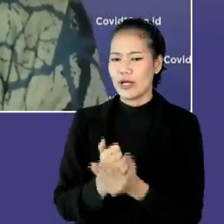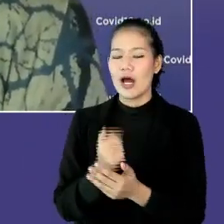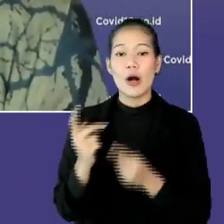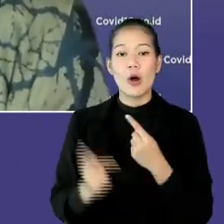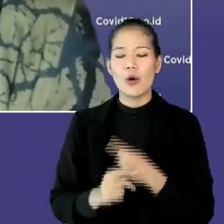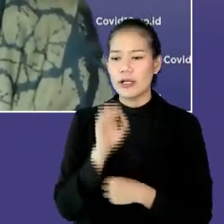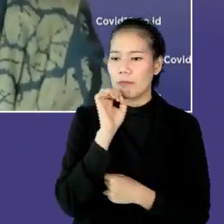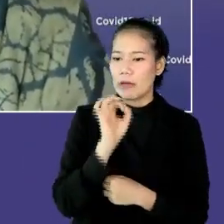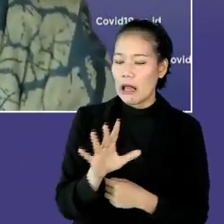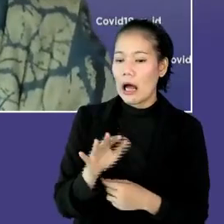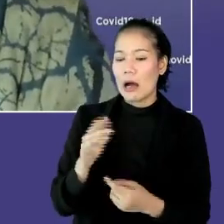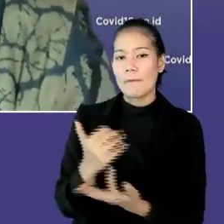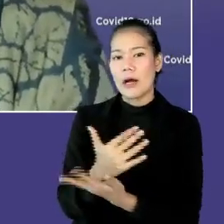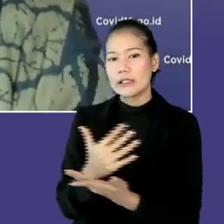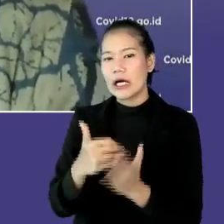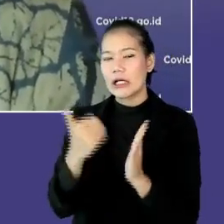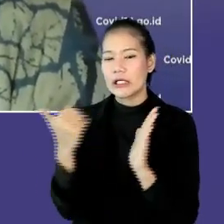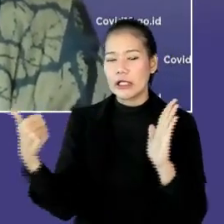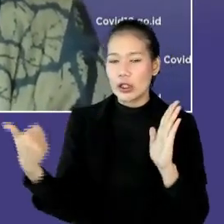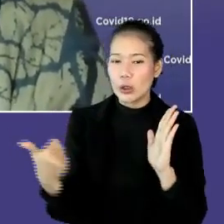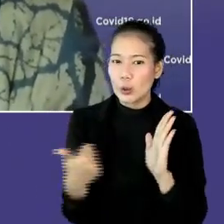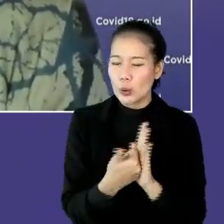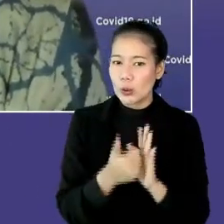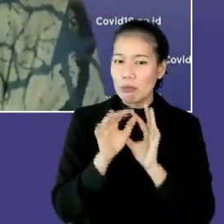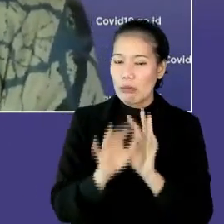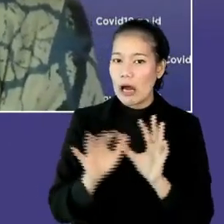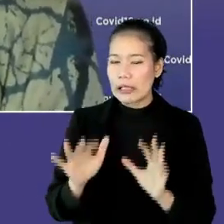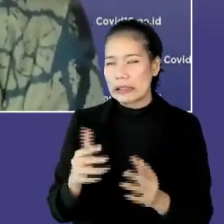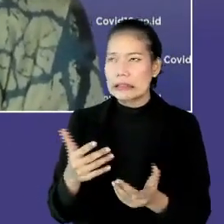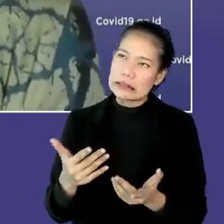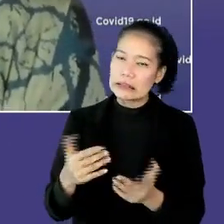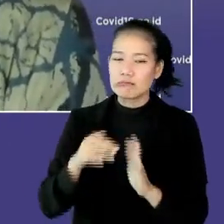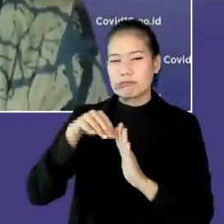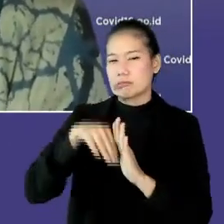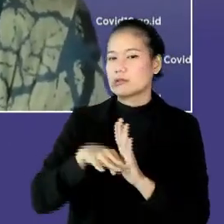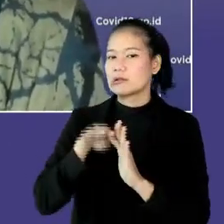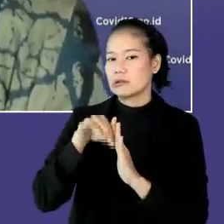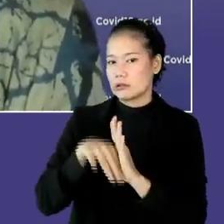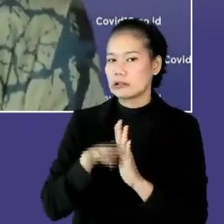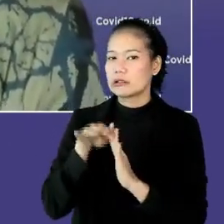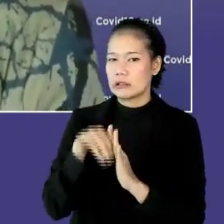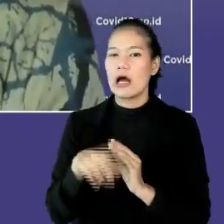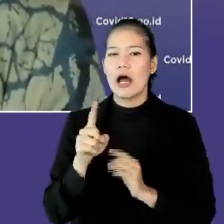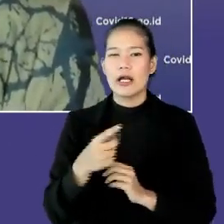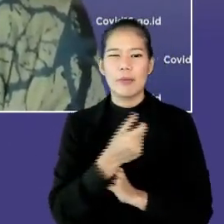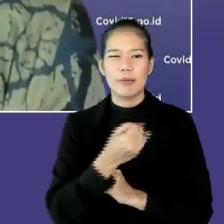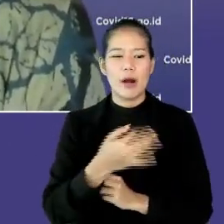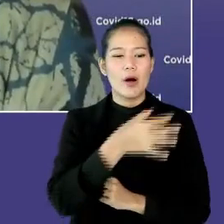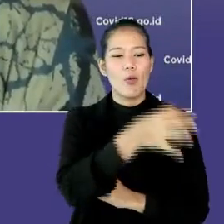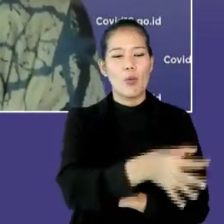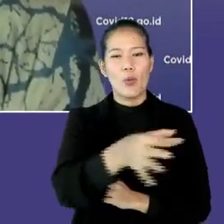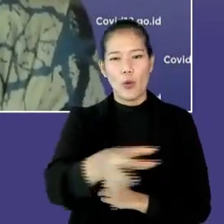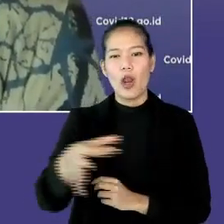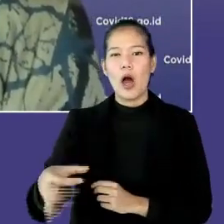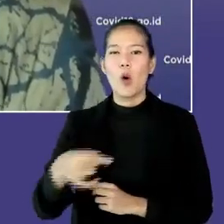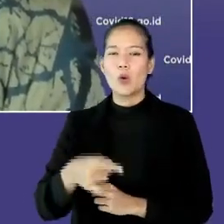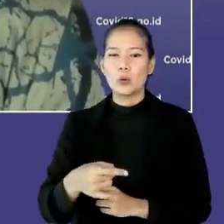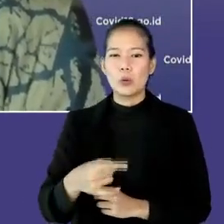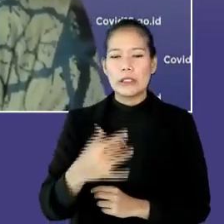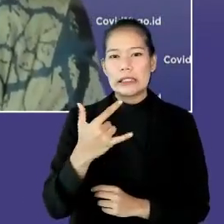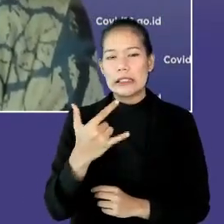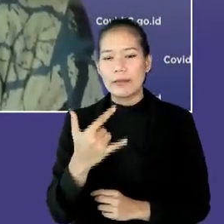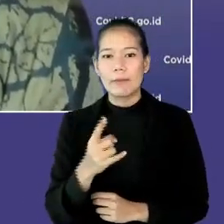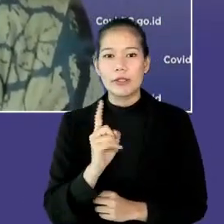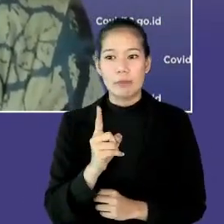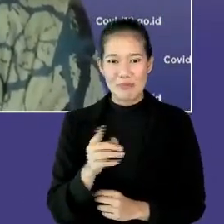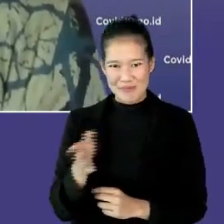dikatakan makin patuh, ya enggak juga nih, naik turun sebetulnya. Dan ada pulau-pulau yang kayaknya kekeh gitu. Kita ngomongnya pulau ya,